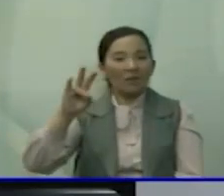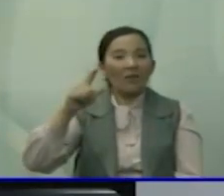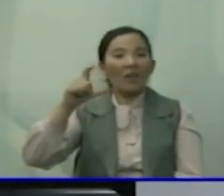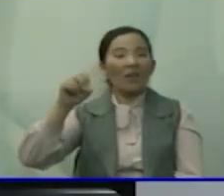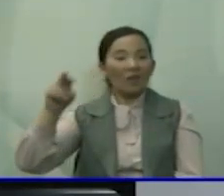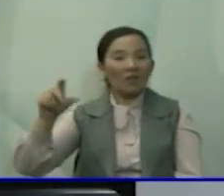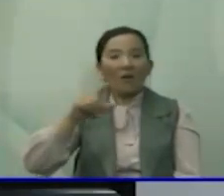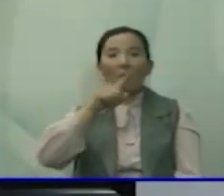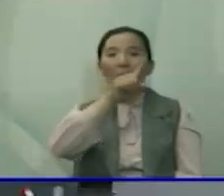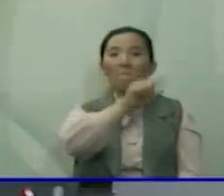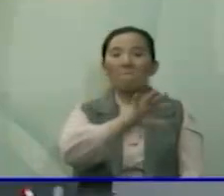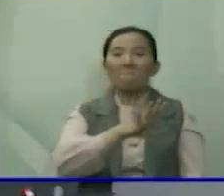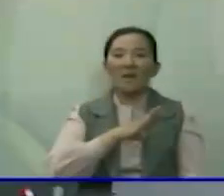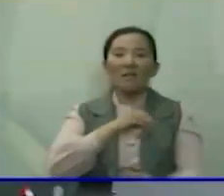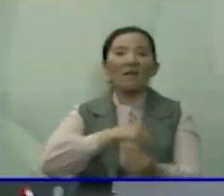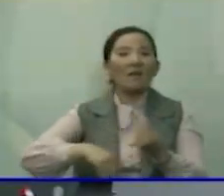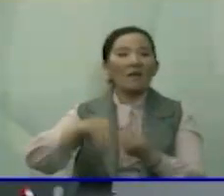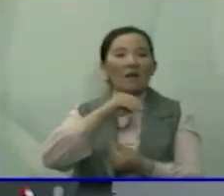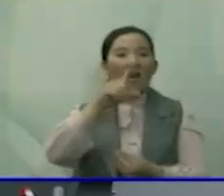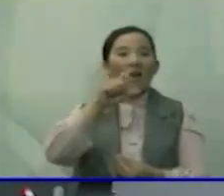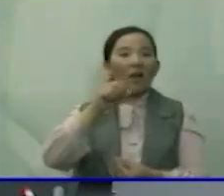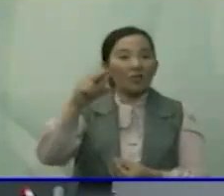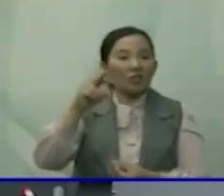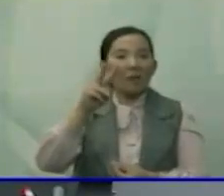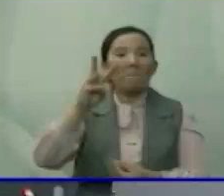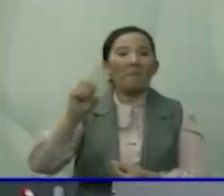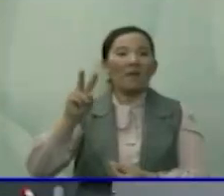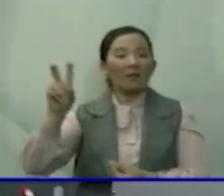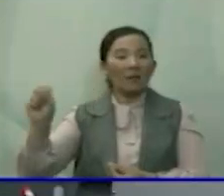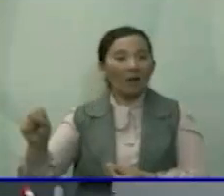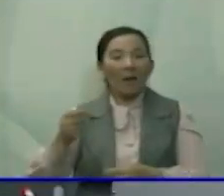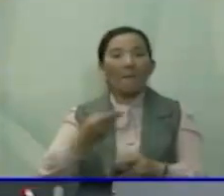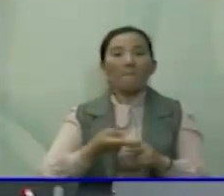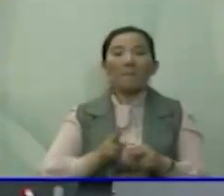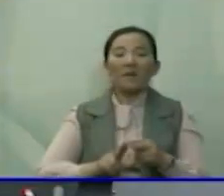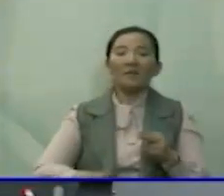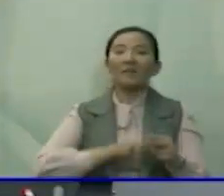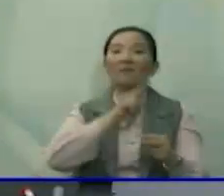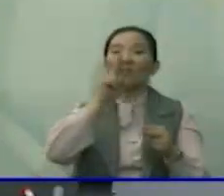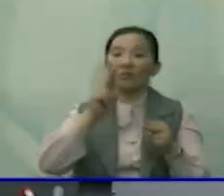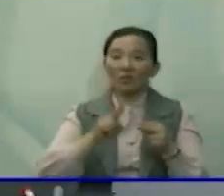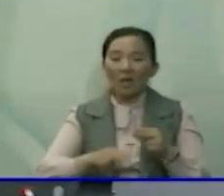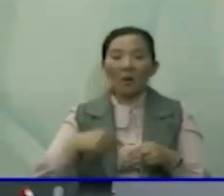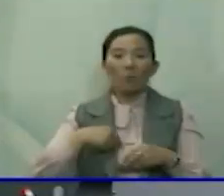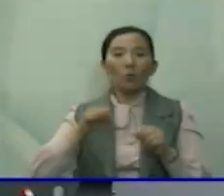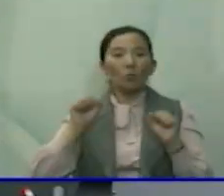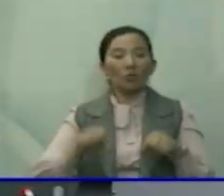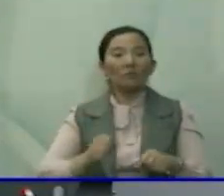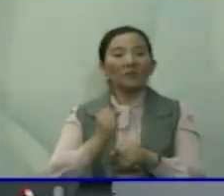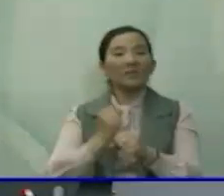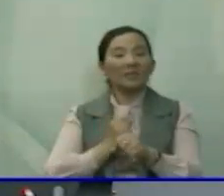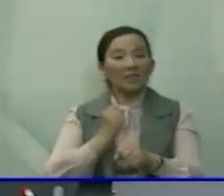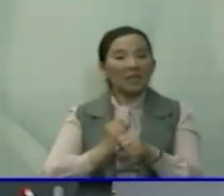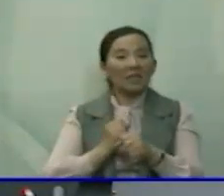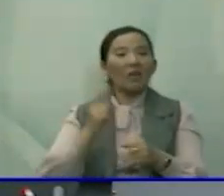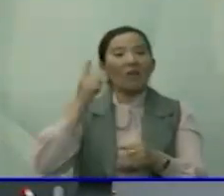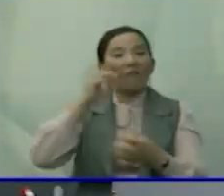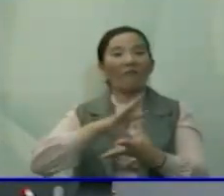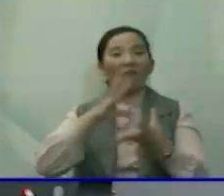в мекку то есть завершая мы с вами можем сделать вывод что